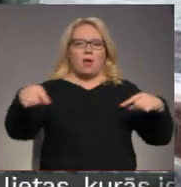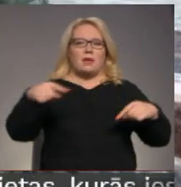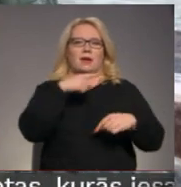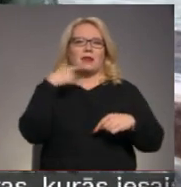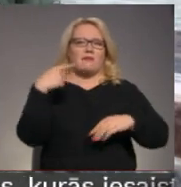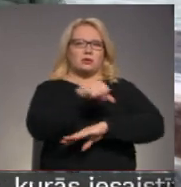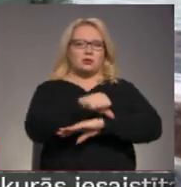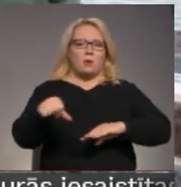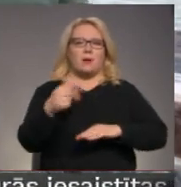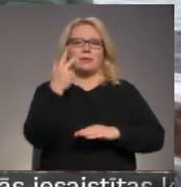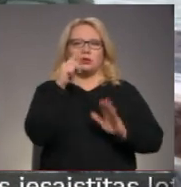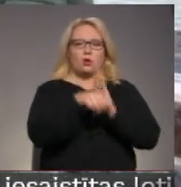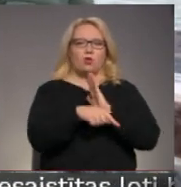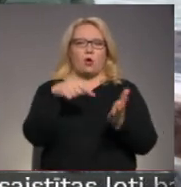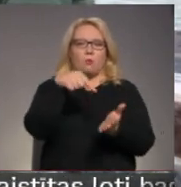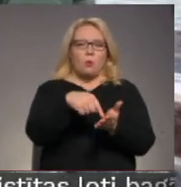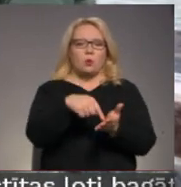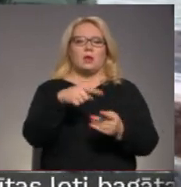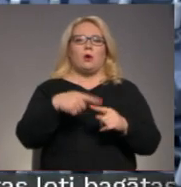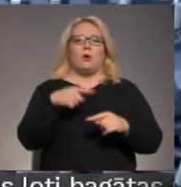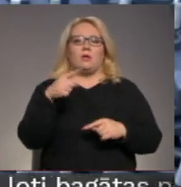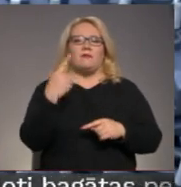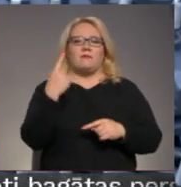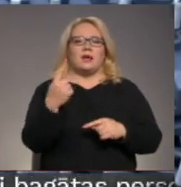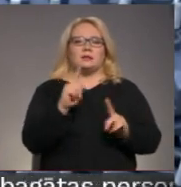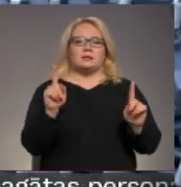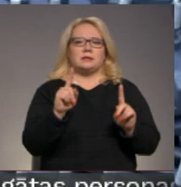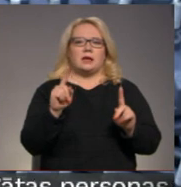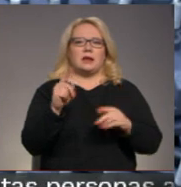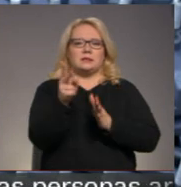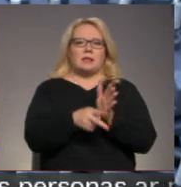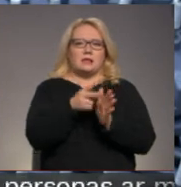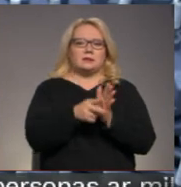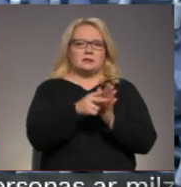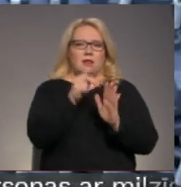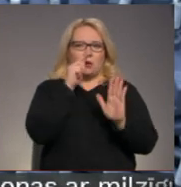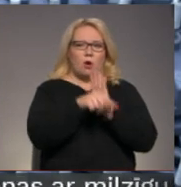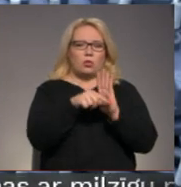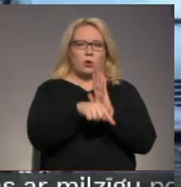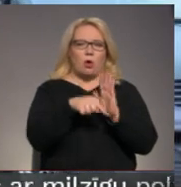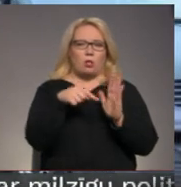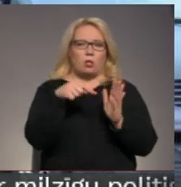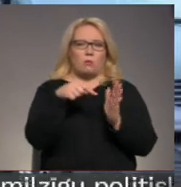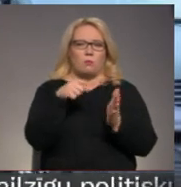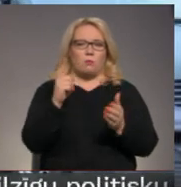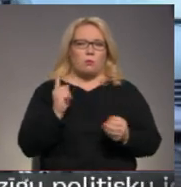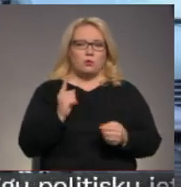3 kontrolpunkti, 2 autoceļu kontrolpunkti, 1 ir dzelzceļa kontrolpunkts.